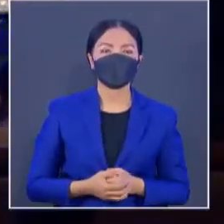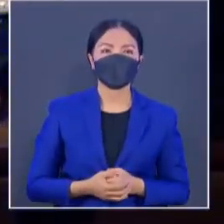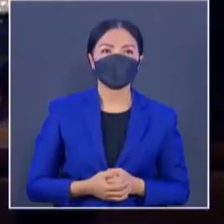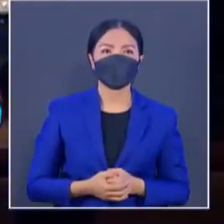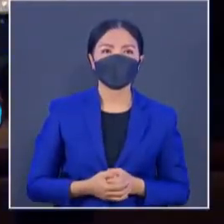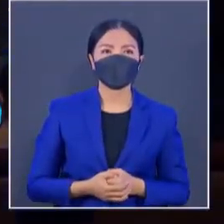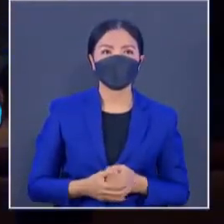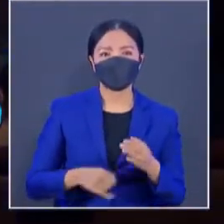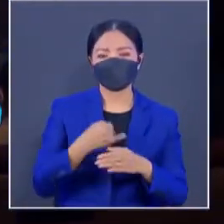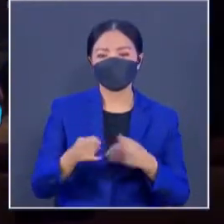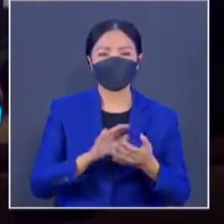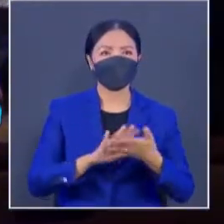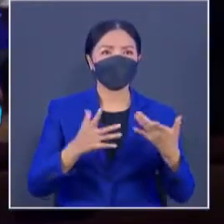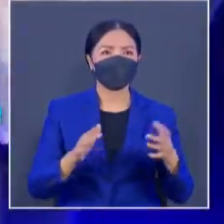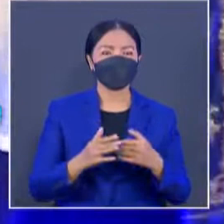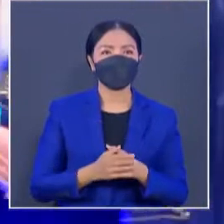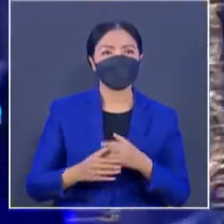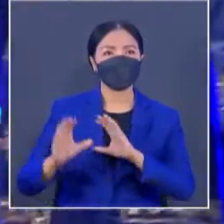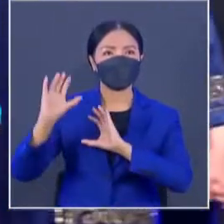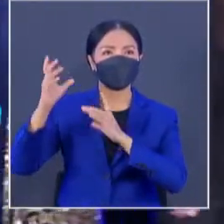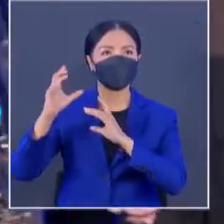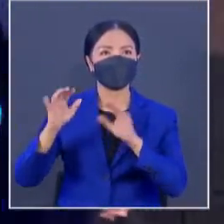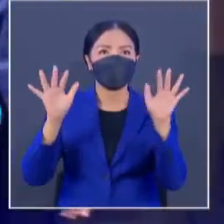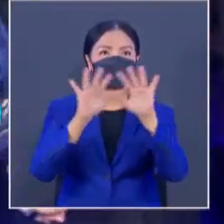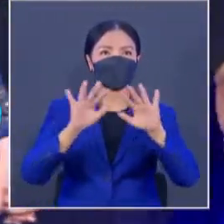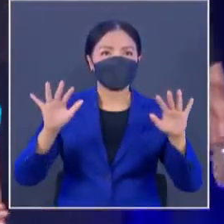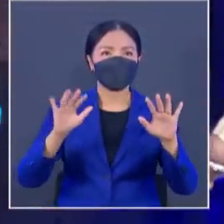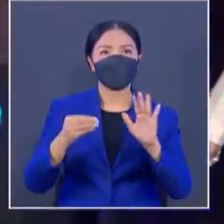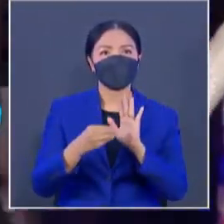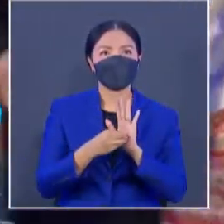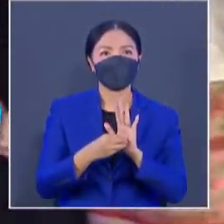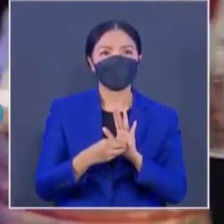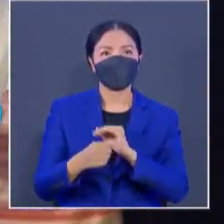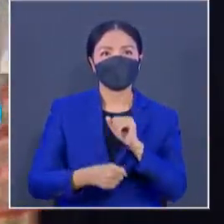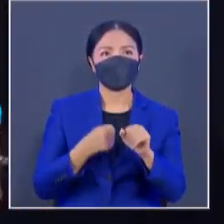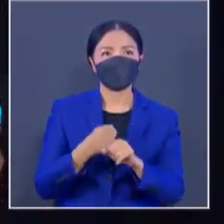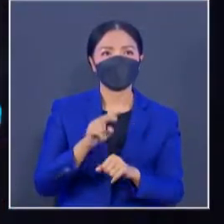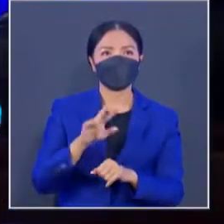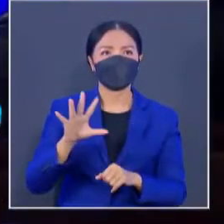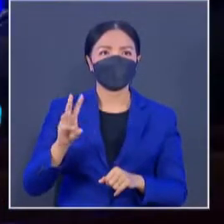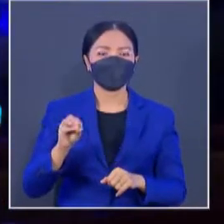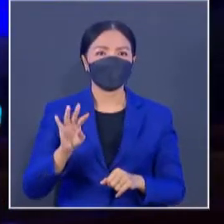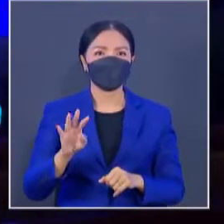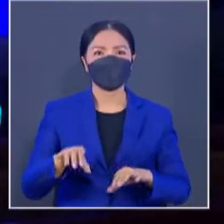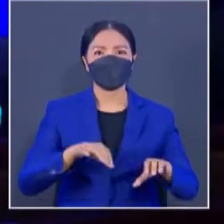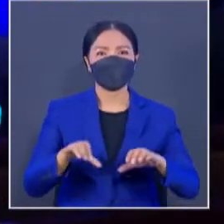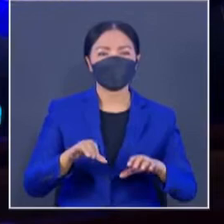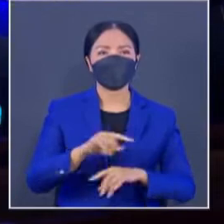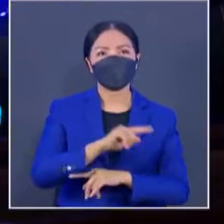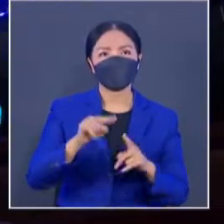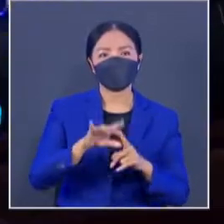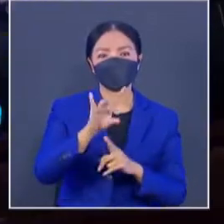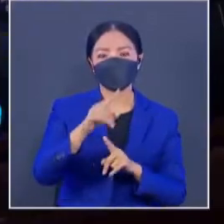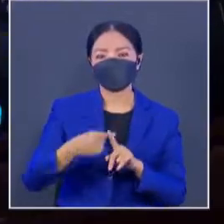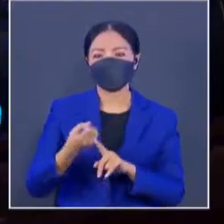ปิดฉากลงแล้วอย่างสวยงามนะคะกับเทศกาลภาพยนตร์อาเซียนแห่งกรุงเทพมหานคร2564ซึ่งจัดขึ้นตั้งแต่วันที่